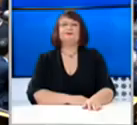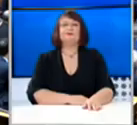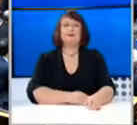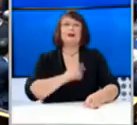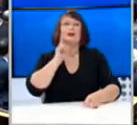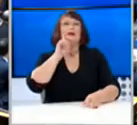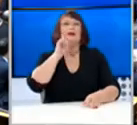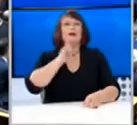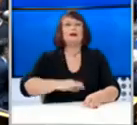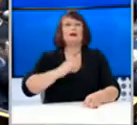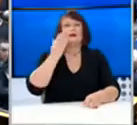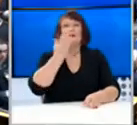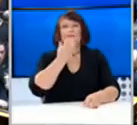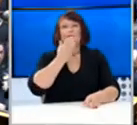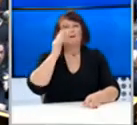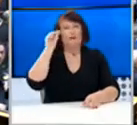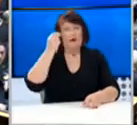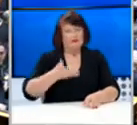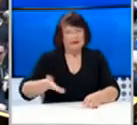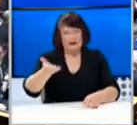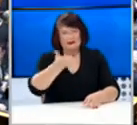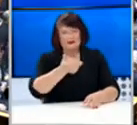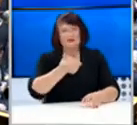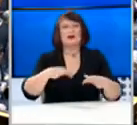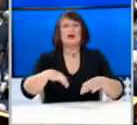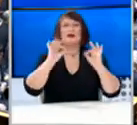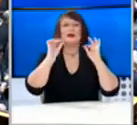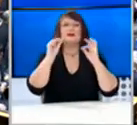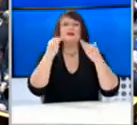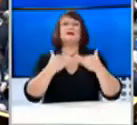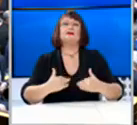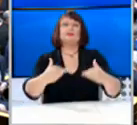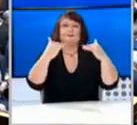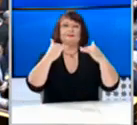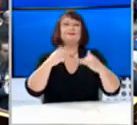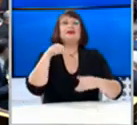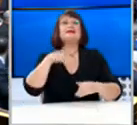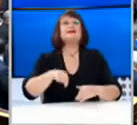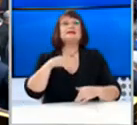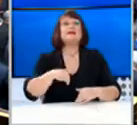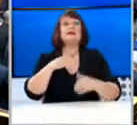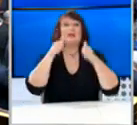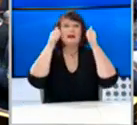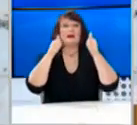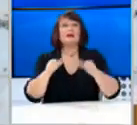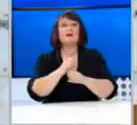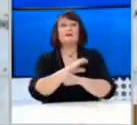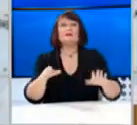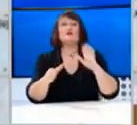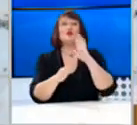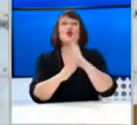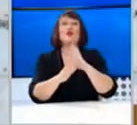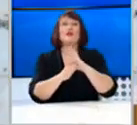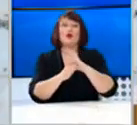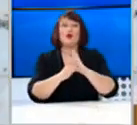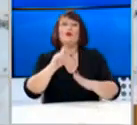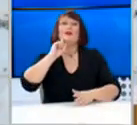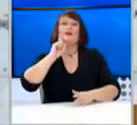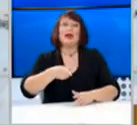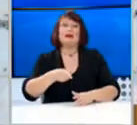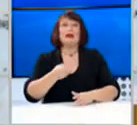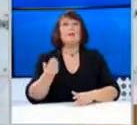Εισερχόμεθα στην ειδική ημερήσια διάταξη της Ολομέλειας της Βουλής με θέμα ανακοίνωση του Προεδρικού Διατάγματος για τη